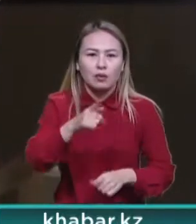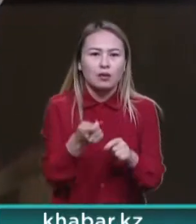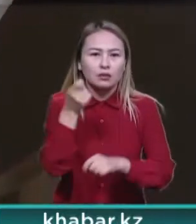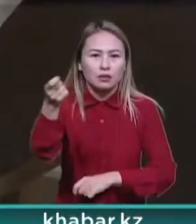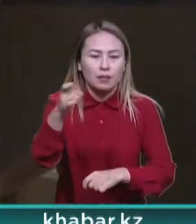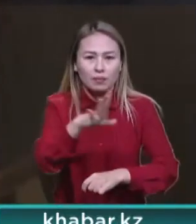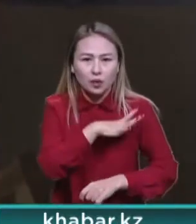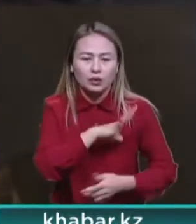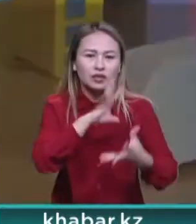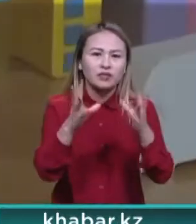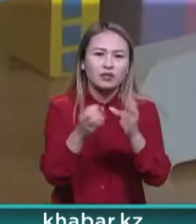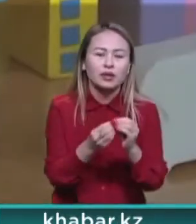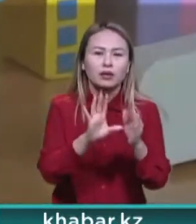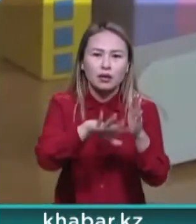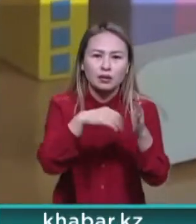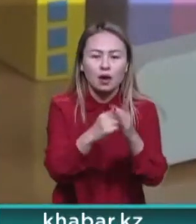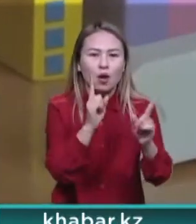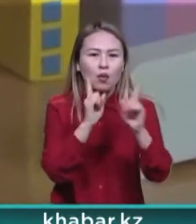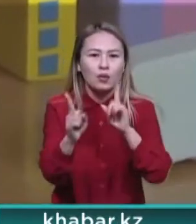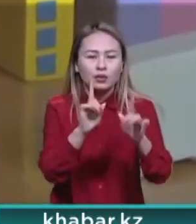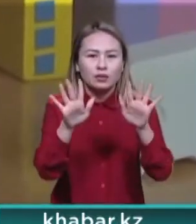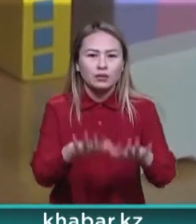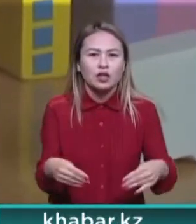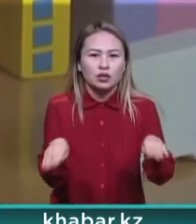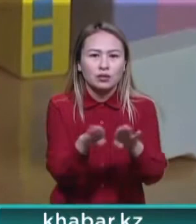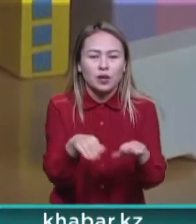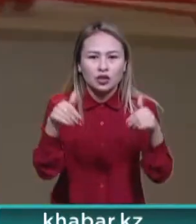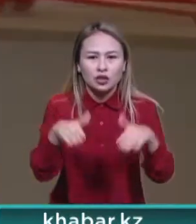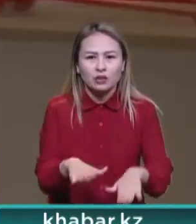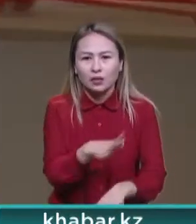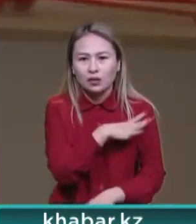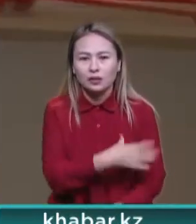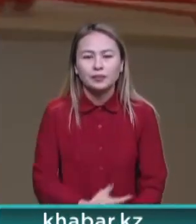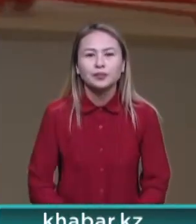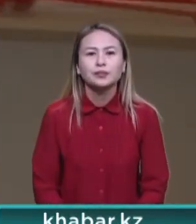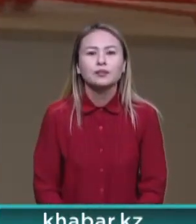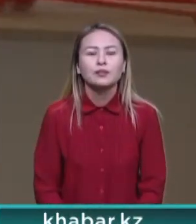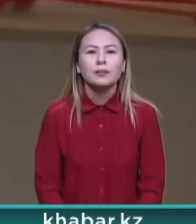жолдайды. Алғашқы сатыдағы сот отырысында орталықты жабу жөнінде шешім шығарады.